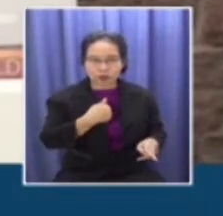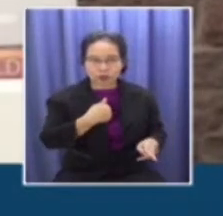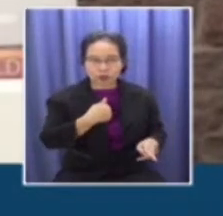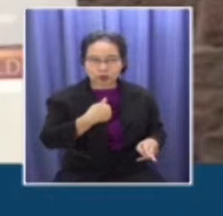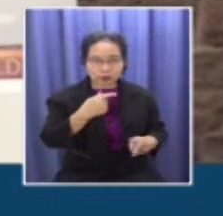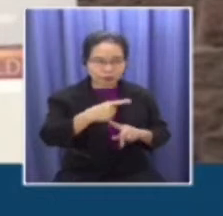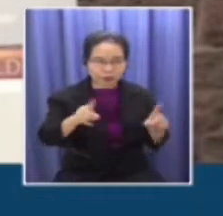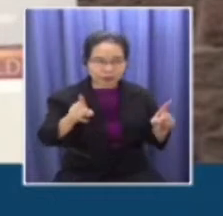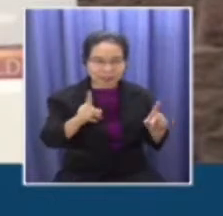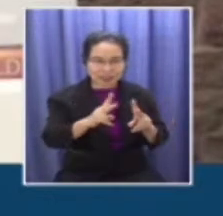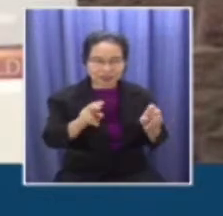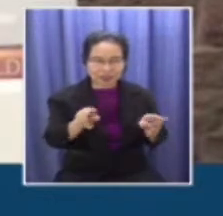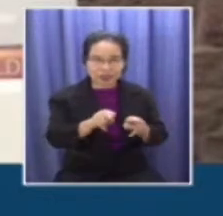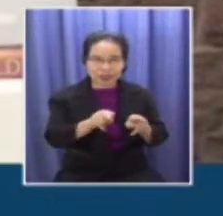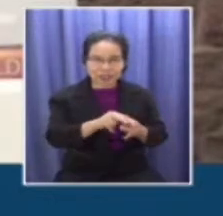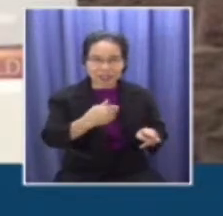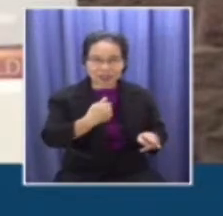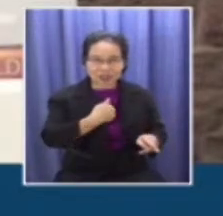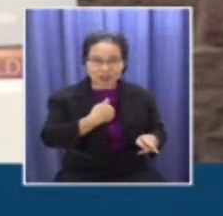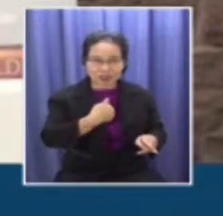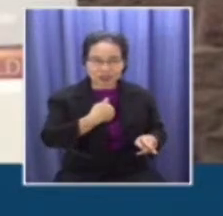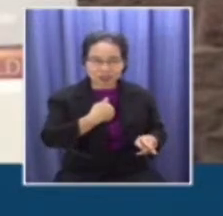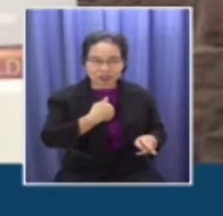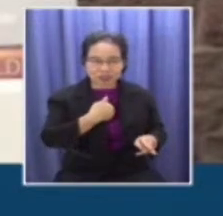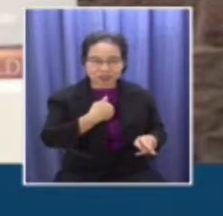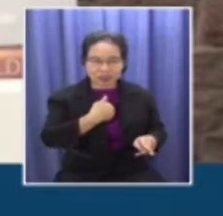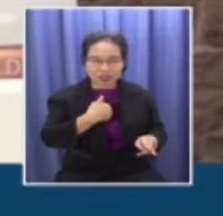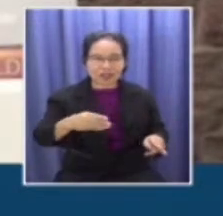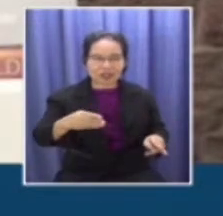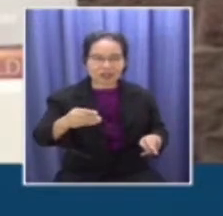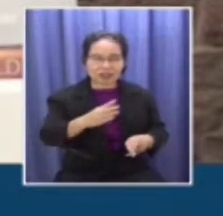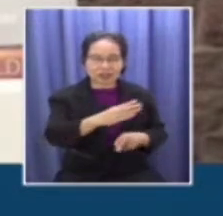ya amanwasɛm meka no kra no akyerɛ meme ntaa obi akyi